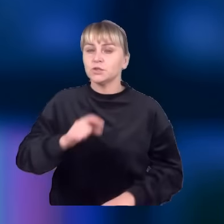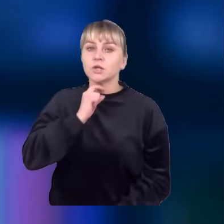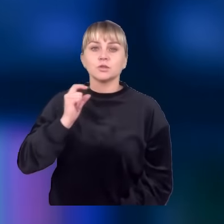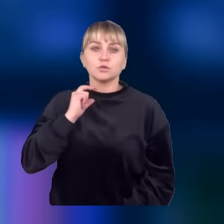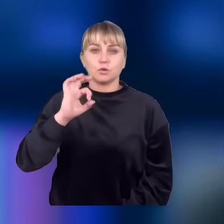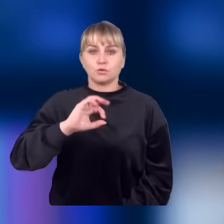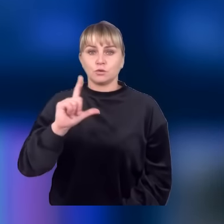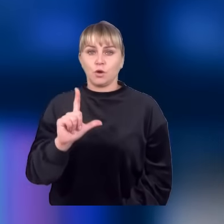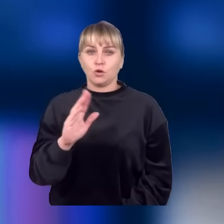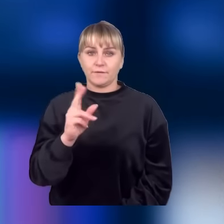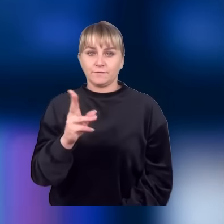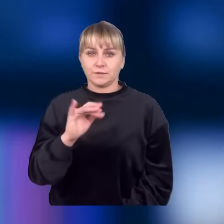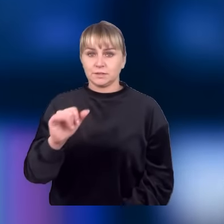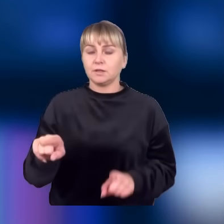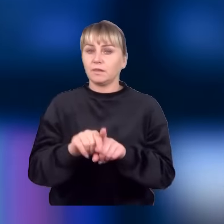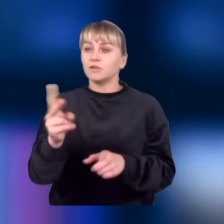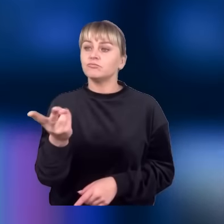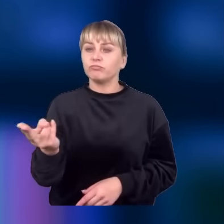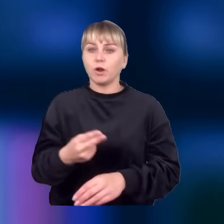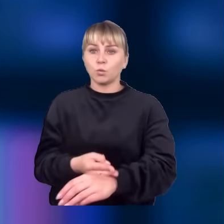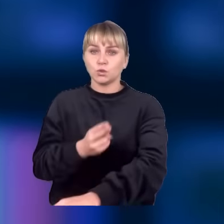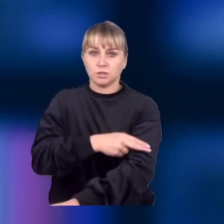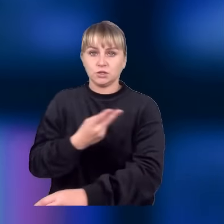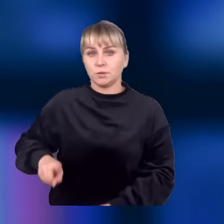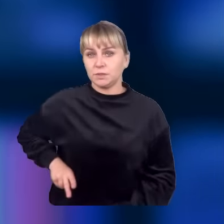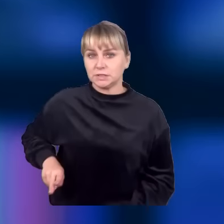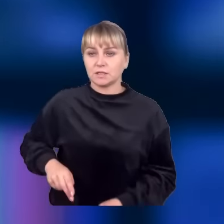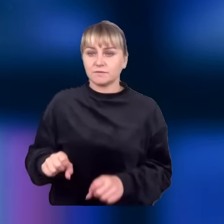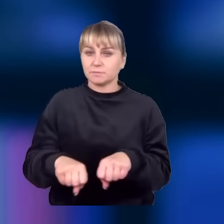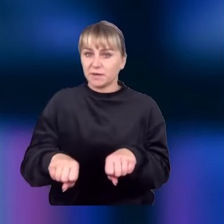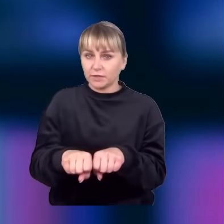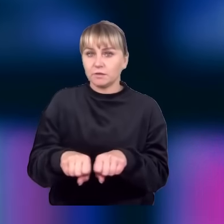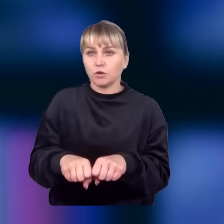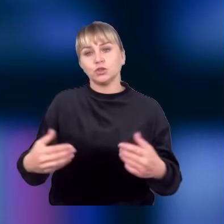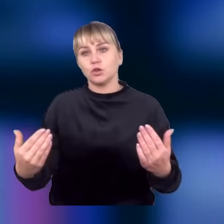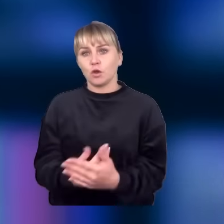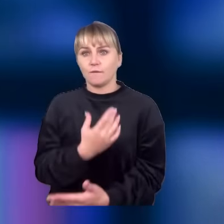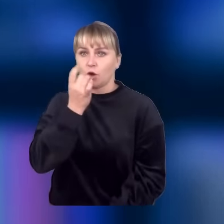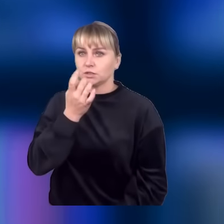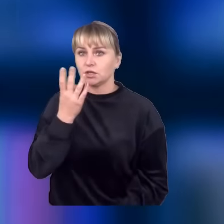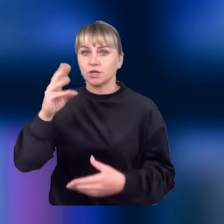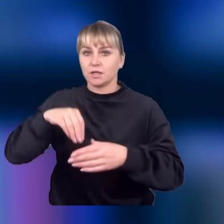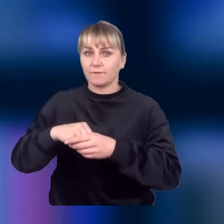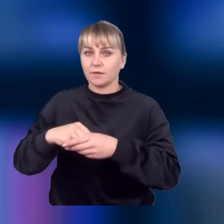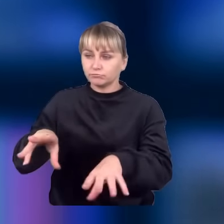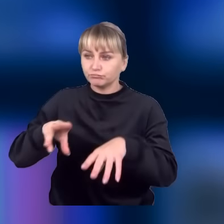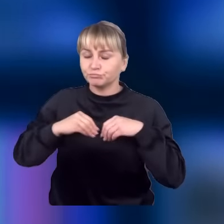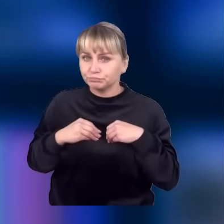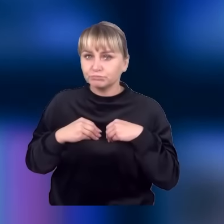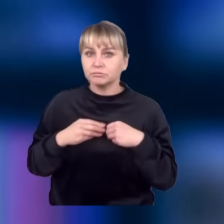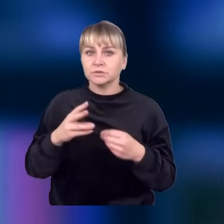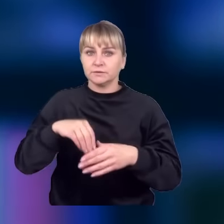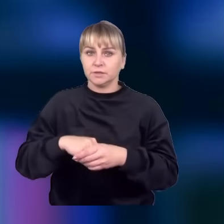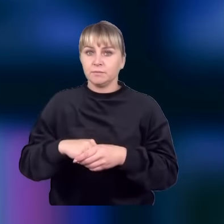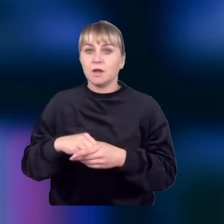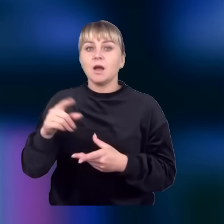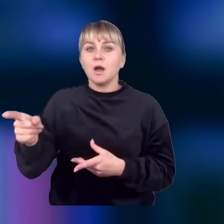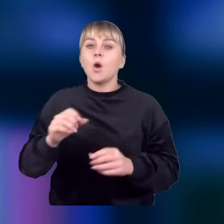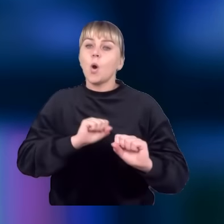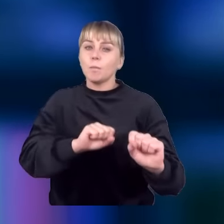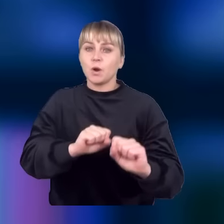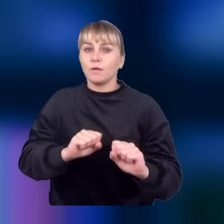oraz były urzędniczki Ministerstwa Sprawiedliwości usłyszeli nowe zarzuty. Chodzi o przywłaszczenie mienia. Według obrony i opozycji